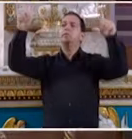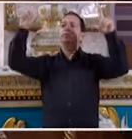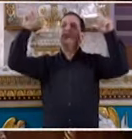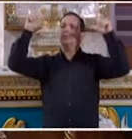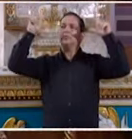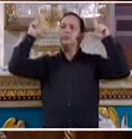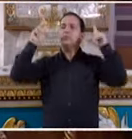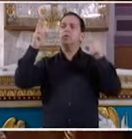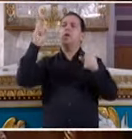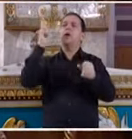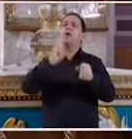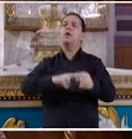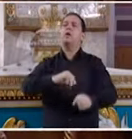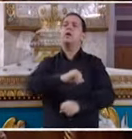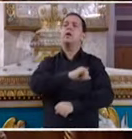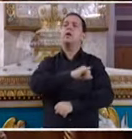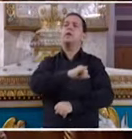Άγιος